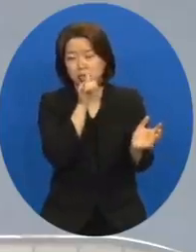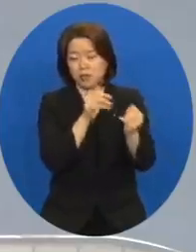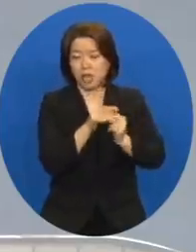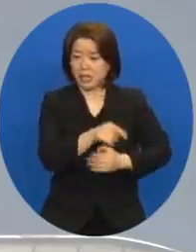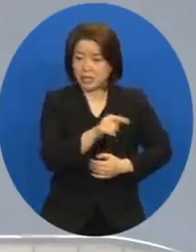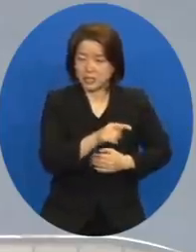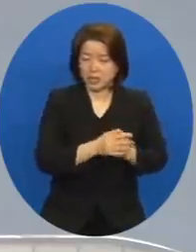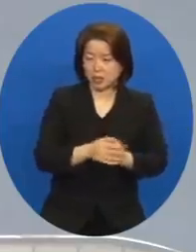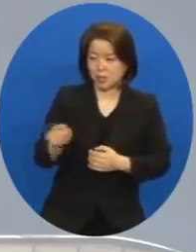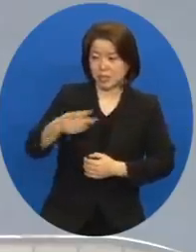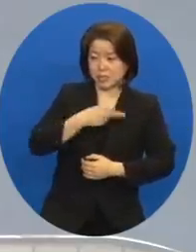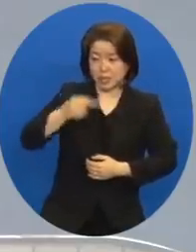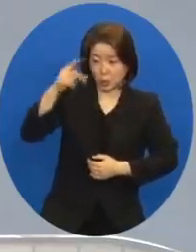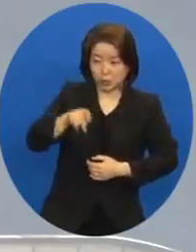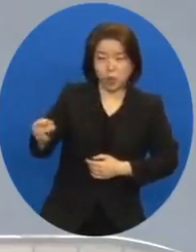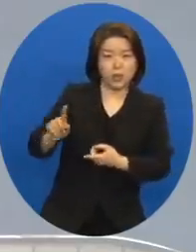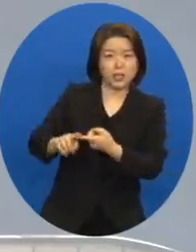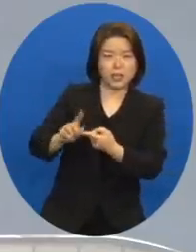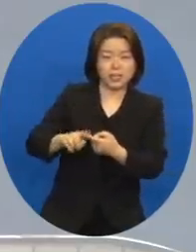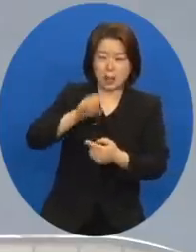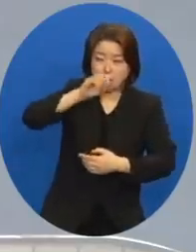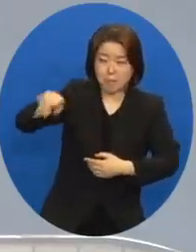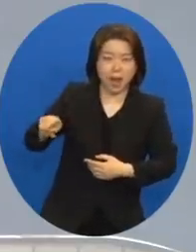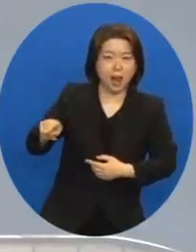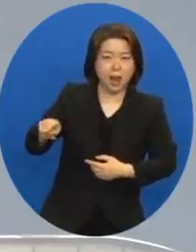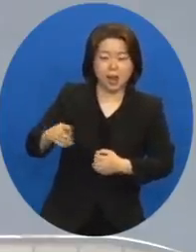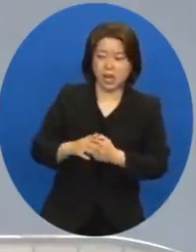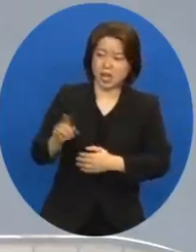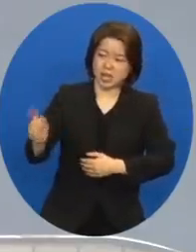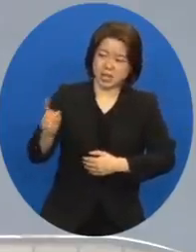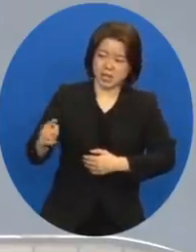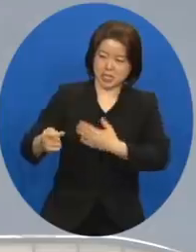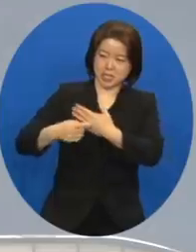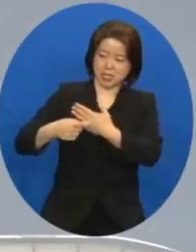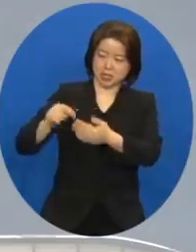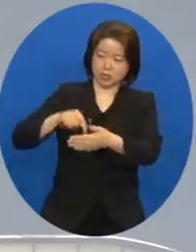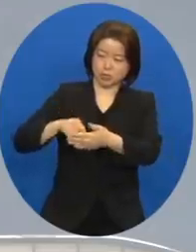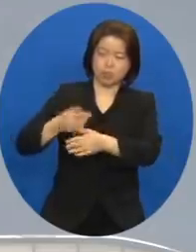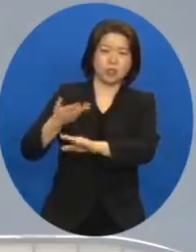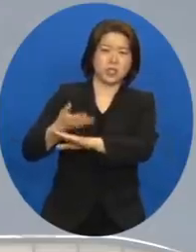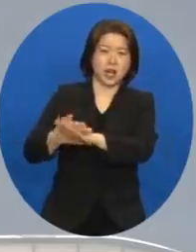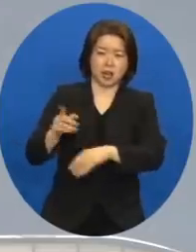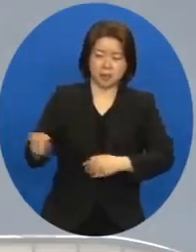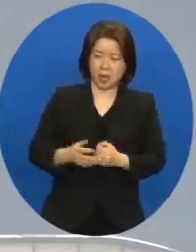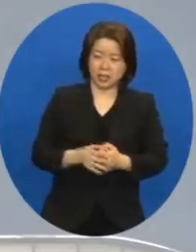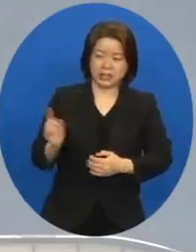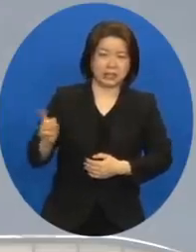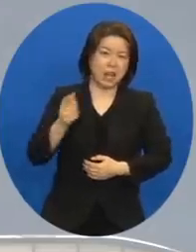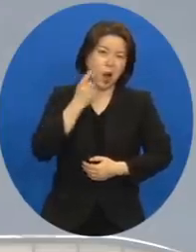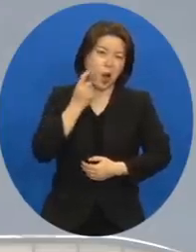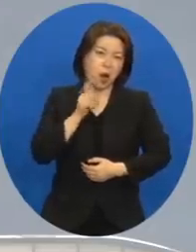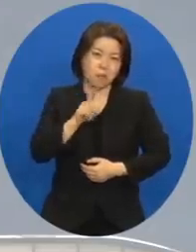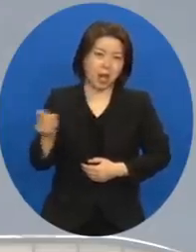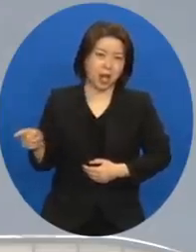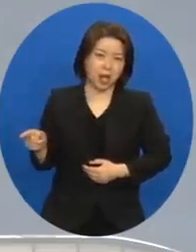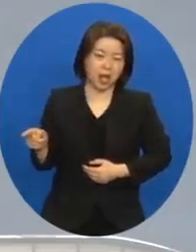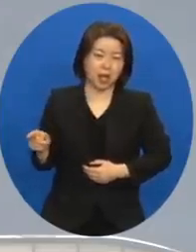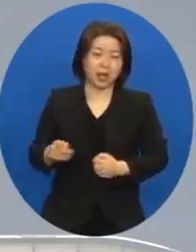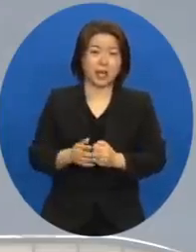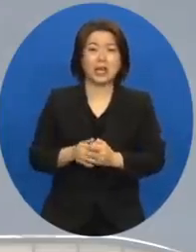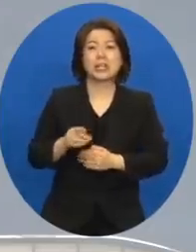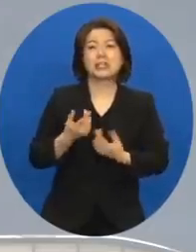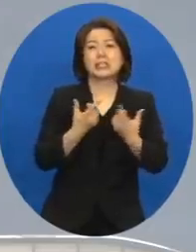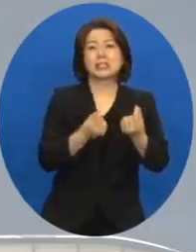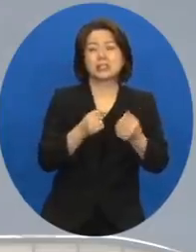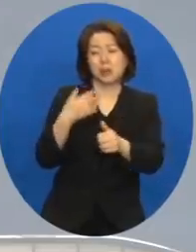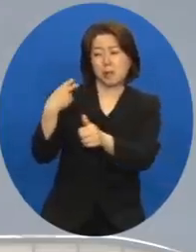사도 바울에 대해서 한 마리 이사람 겉과 속이 다른 사람이에요 이사람 거짓말쟁이야 그런 기